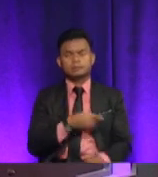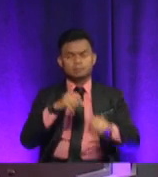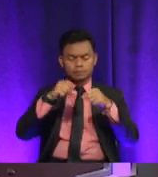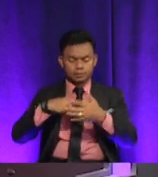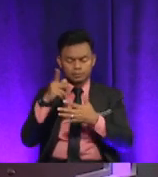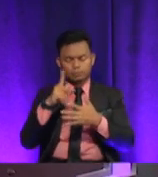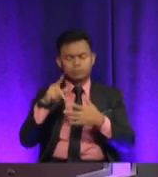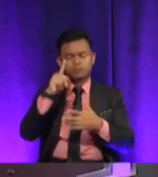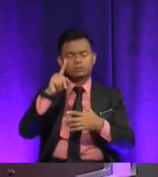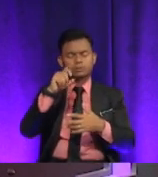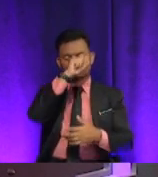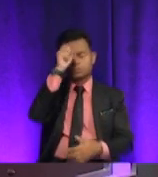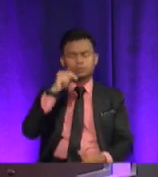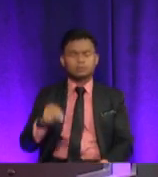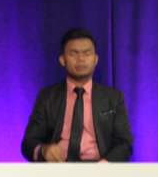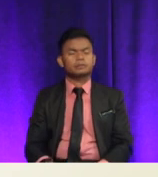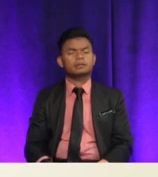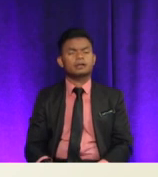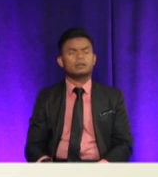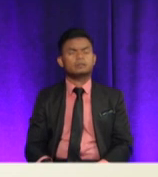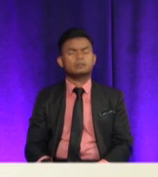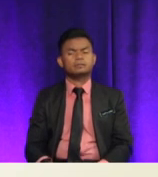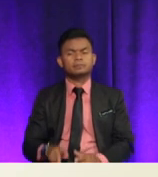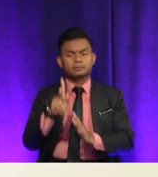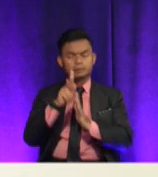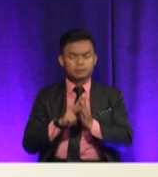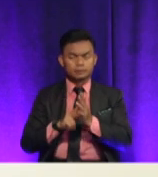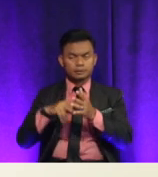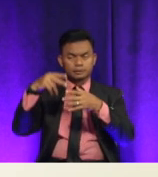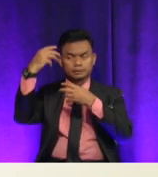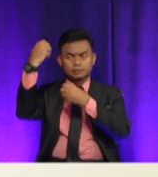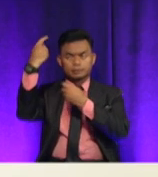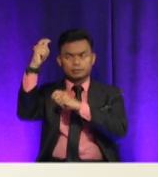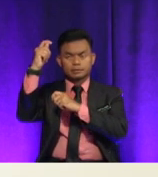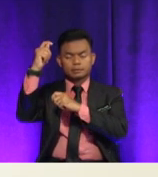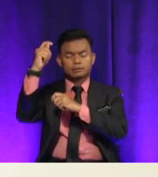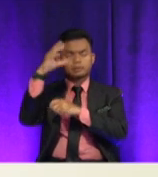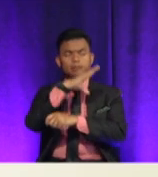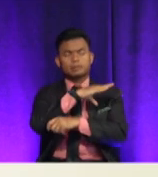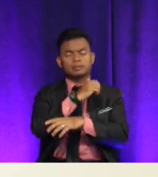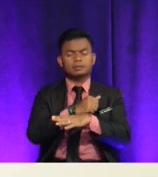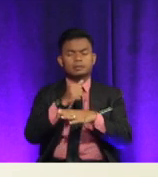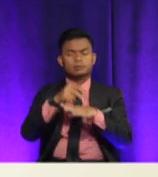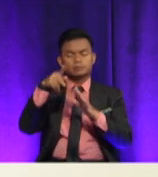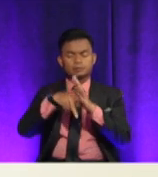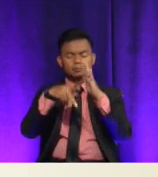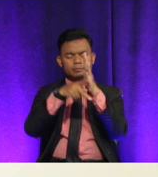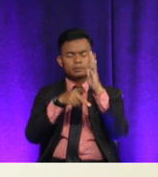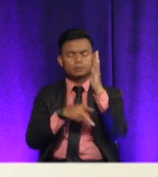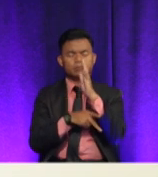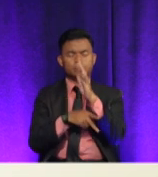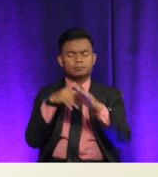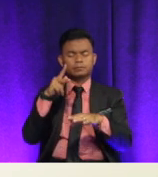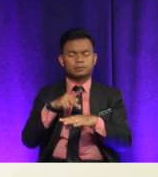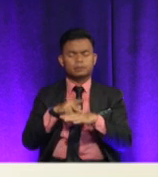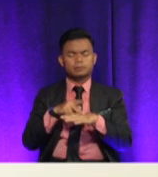yaitu persoalan ketaatan ataupun kepatuhan kepada perintah Raja buktinya di mana